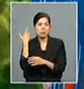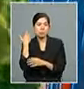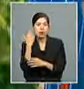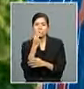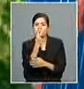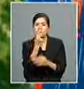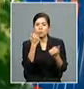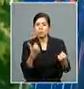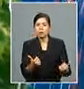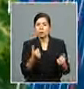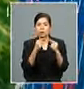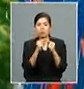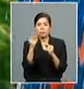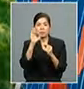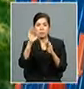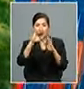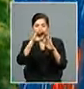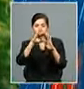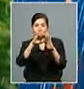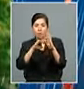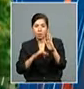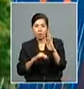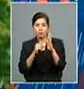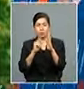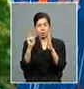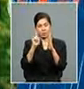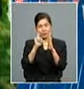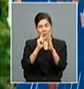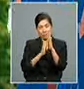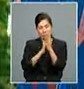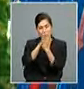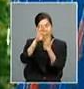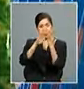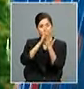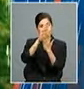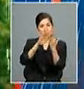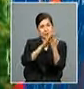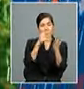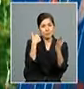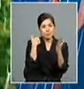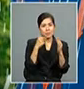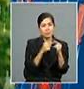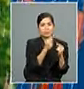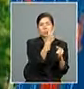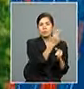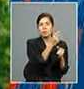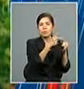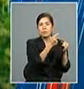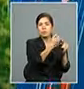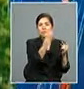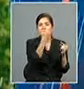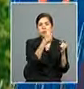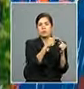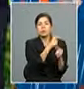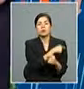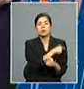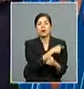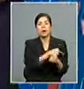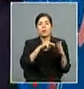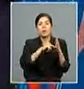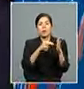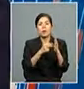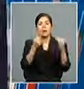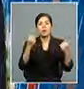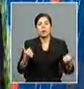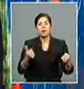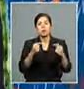าสีฟ้าได้ลดลงไปมากทีเดียวสีเหลืองได้มาปรากฏอยู่ทางภาคอีสานครับส่วนบริเวณอื่นหนักไปทางสีขาวนะครับนี่แสดงว่าวันนี้ส่วนใหญ่